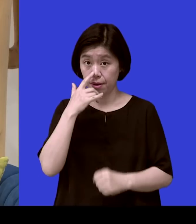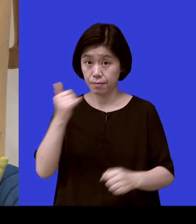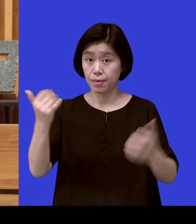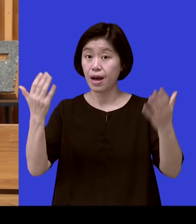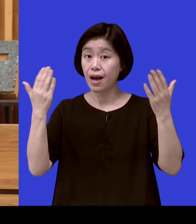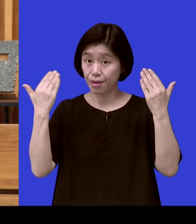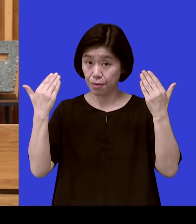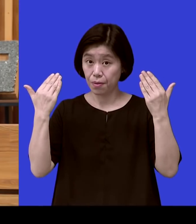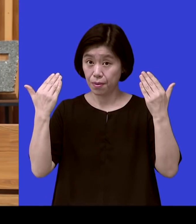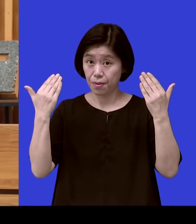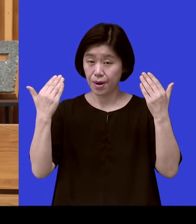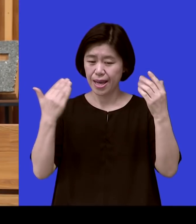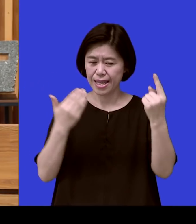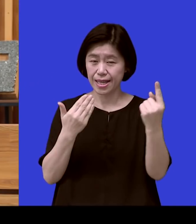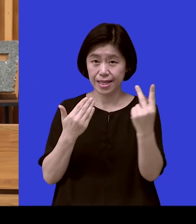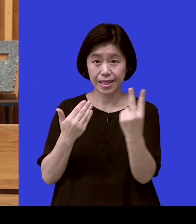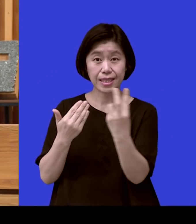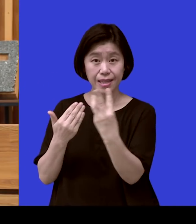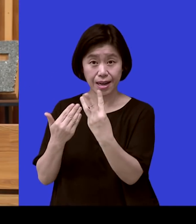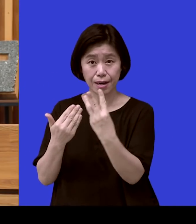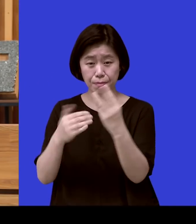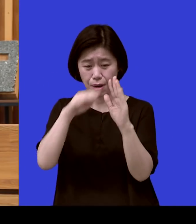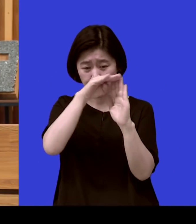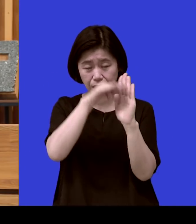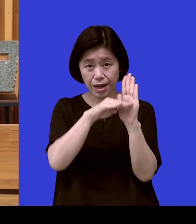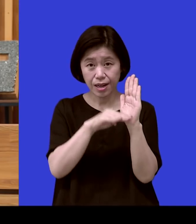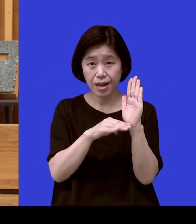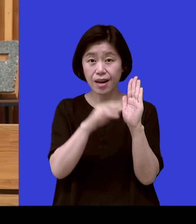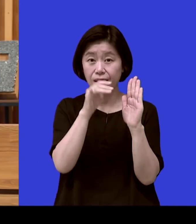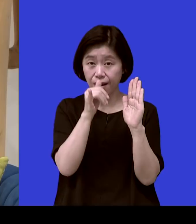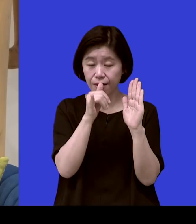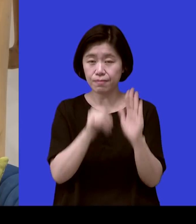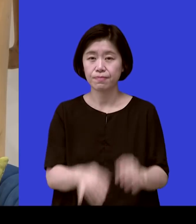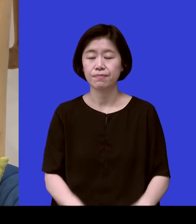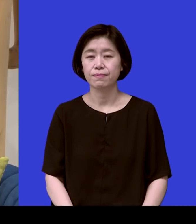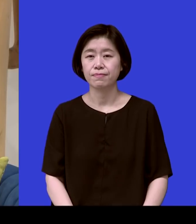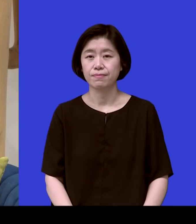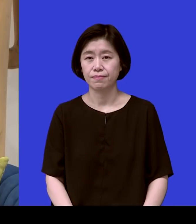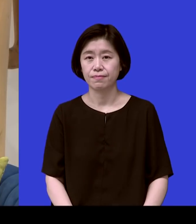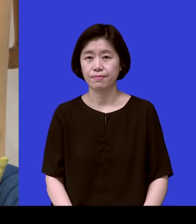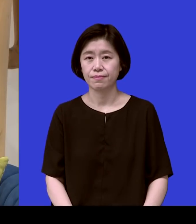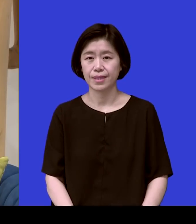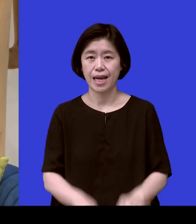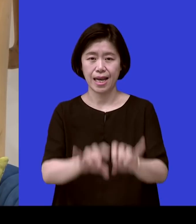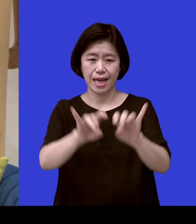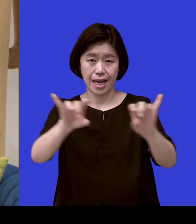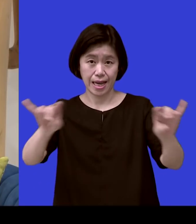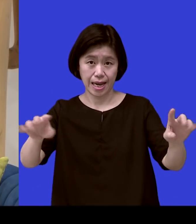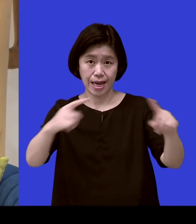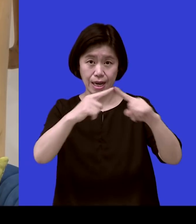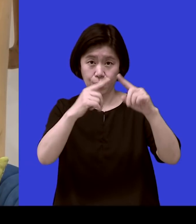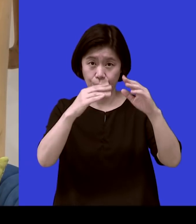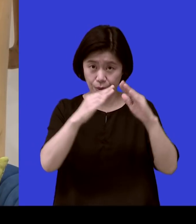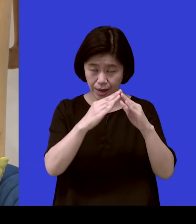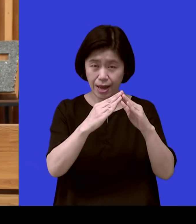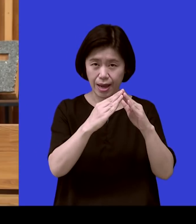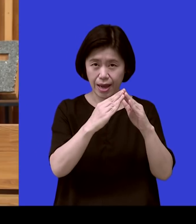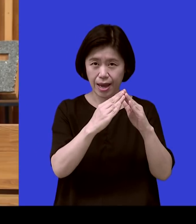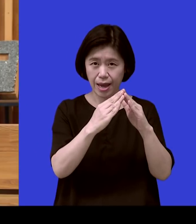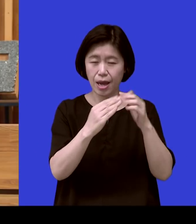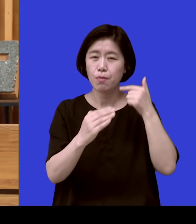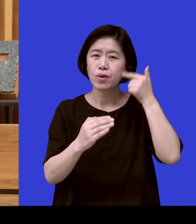3학기가 저에게 있거든요. 예. 강의 과정이. 예. 근데 이 1, 2, 3학기를 각 교회 사모님들께 먼저